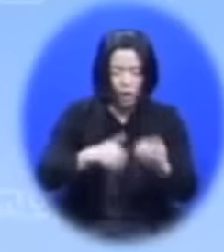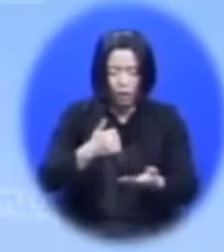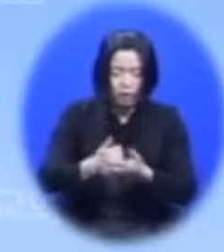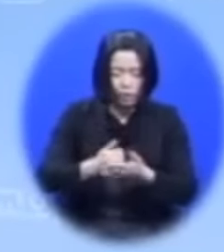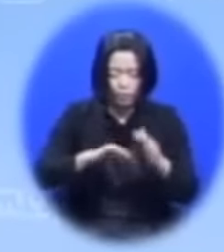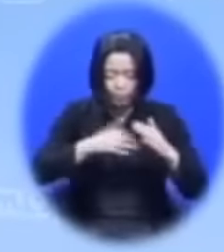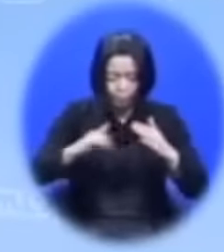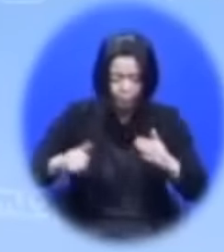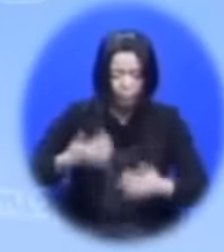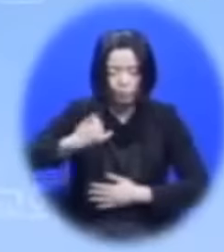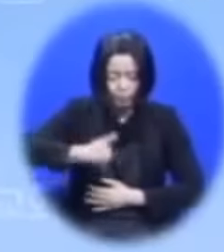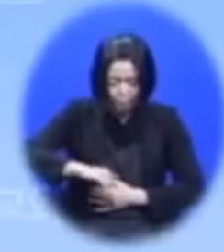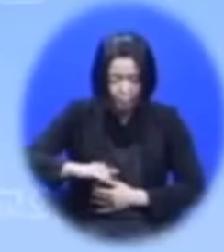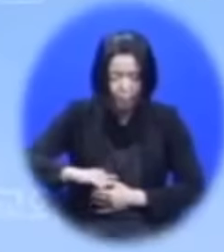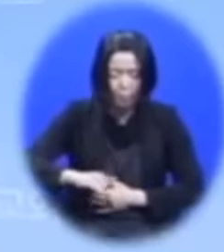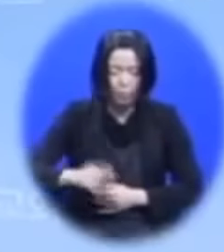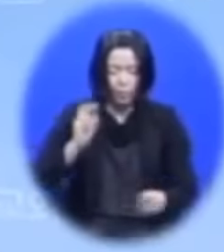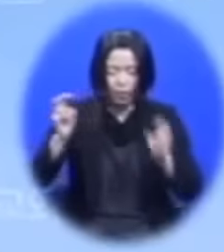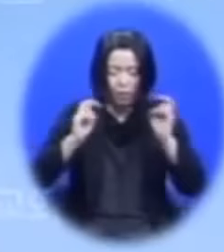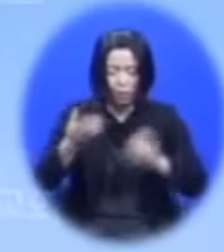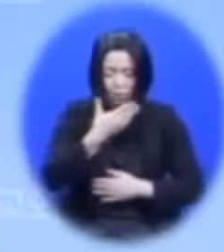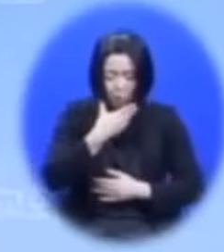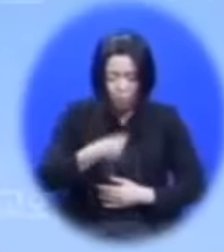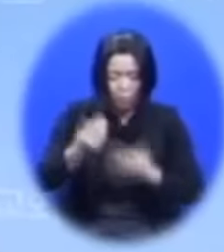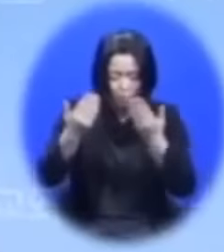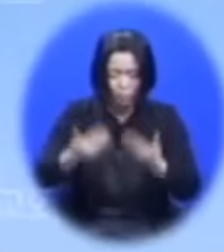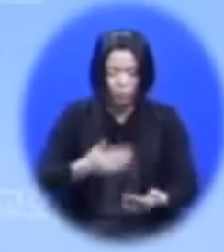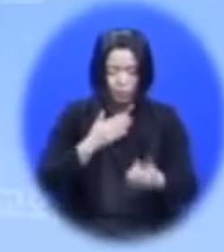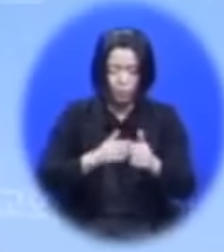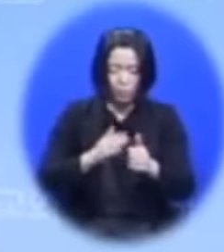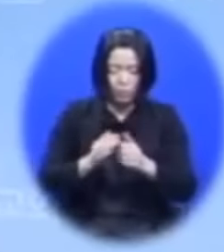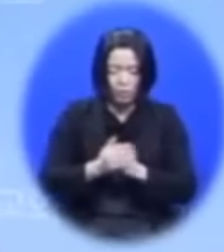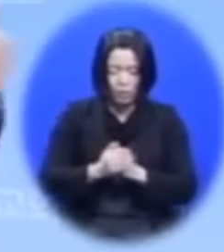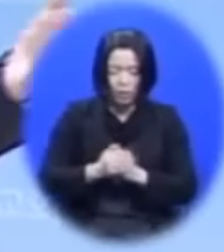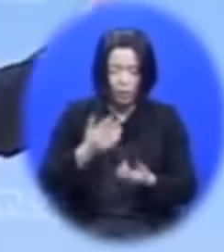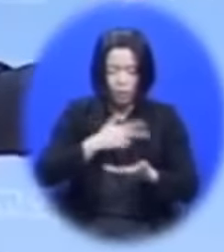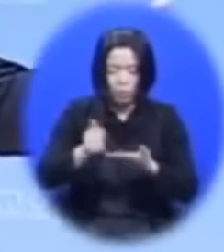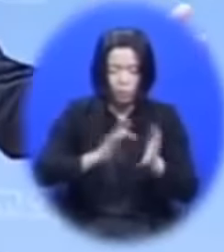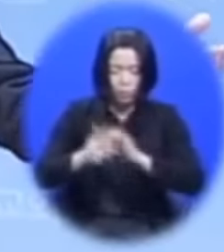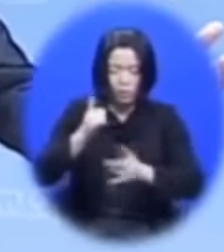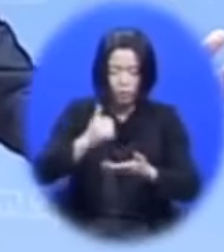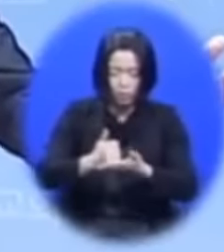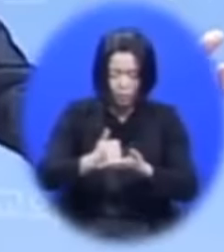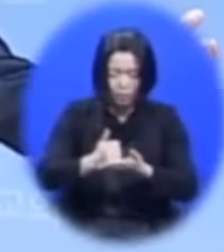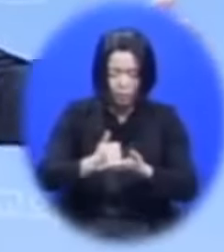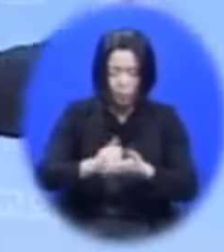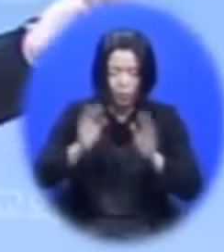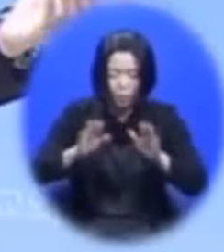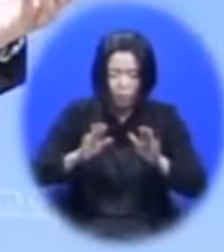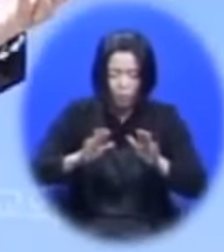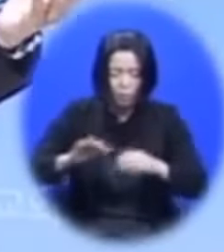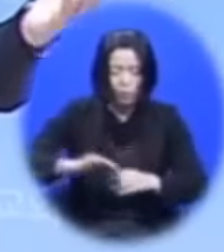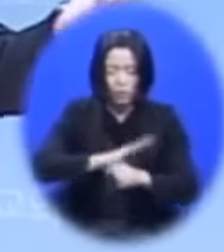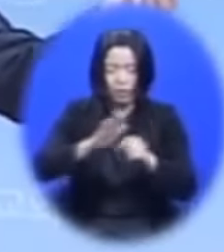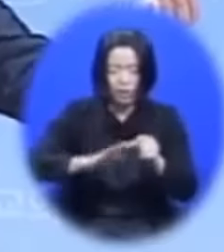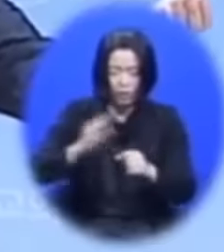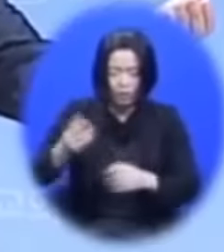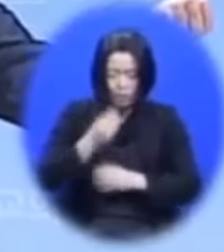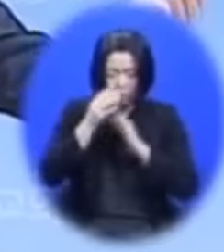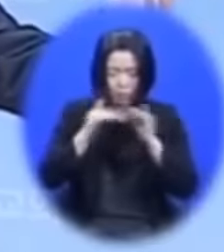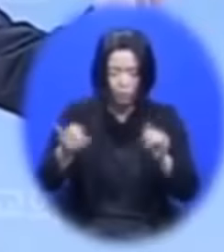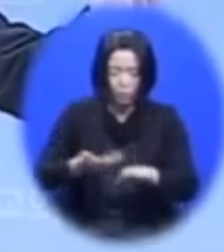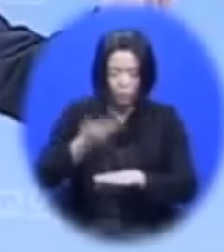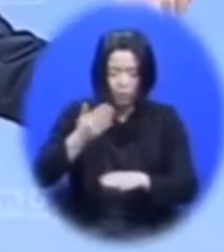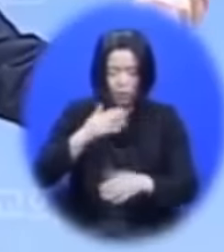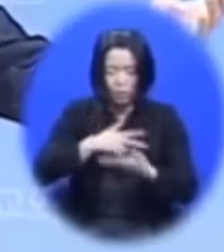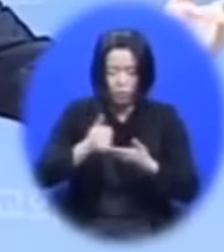가족들, 자녀들, 기업에 복을 주시옵소서. 주 예수님, 오늘도 사랑하는 성도들 위해